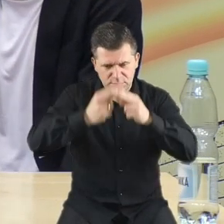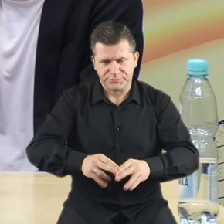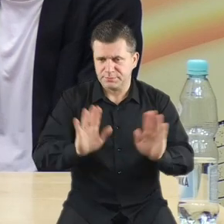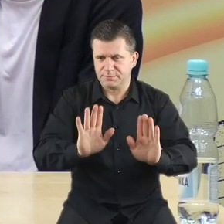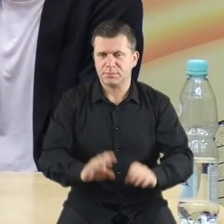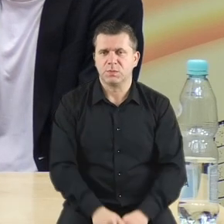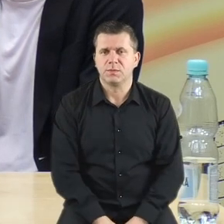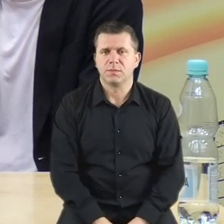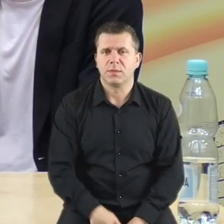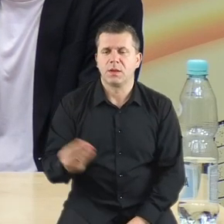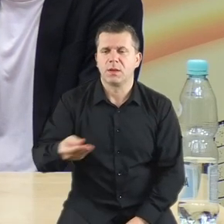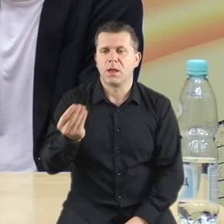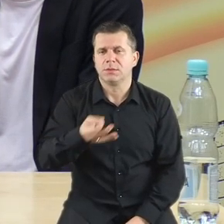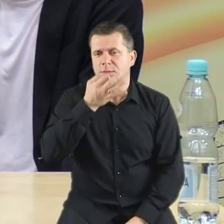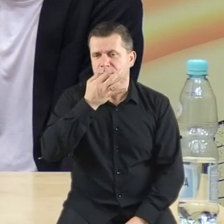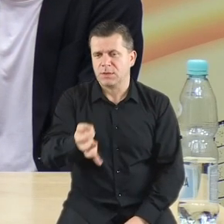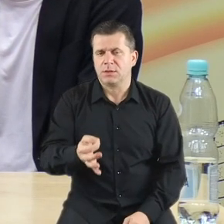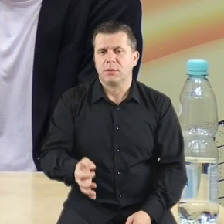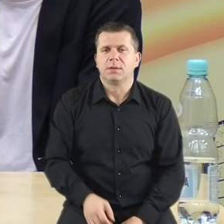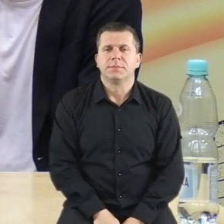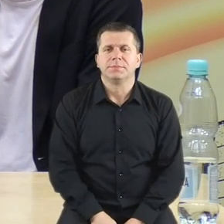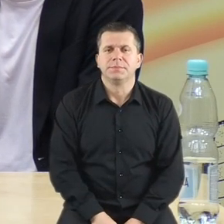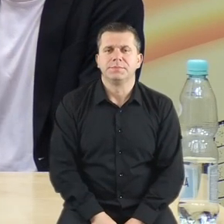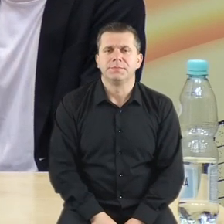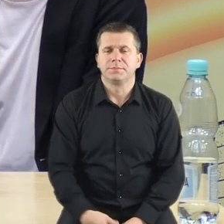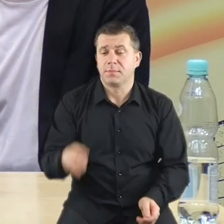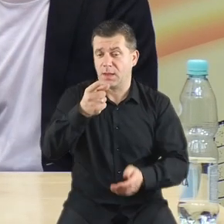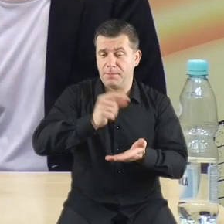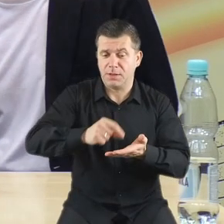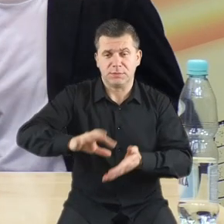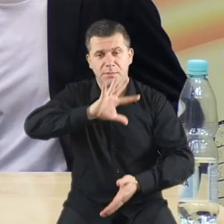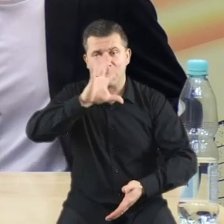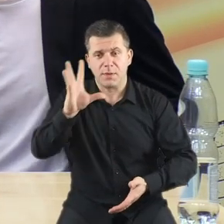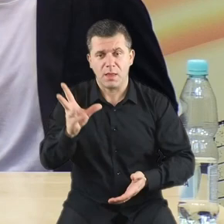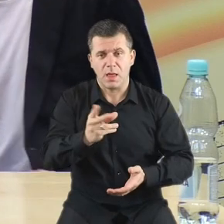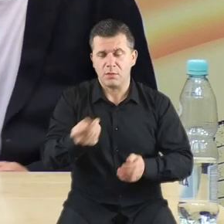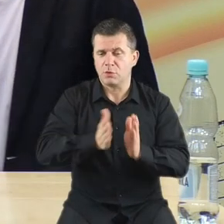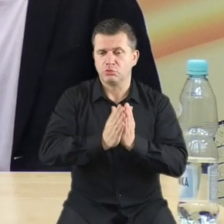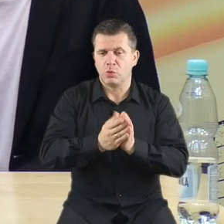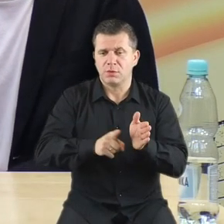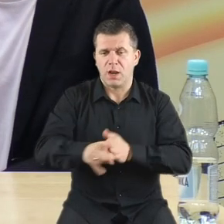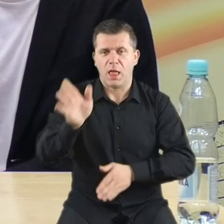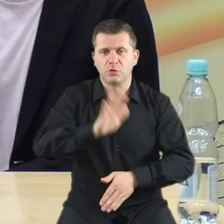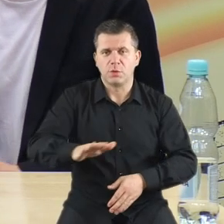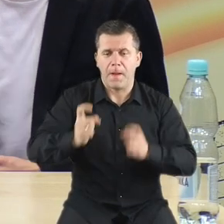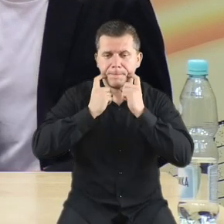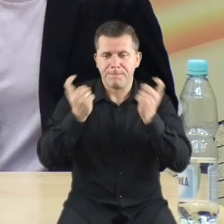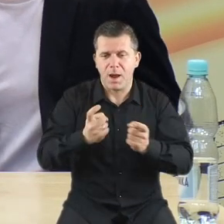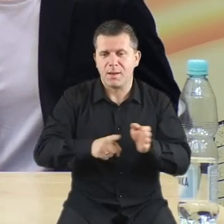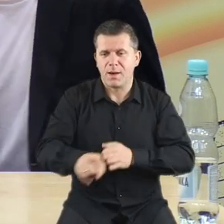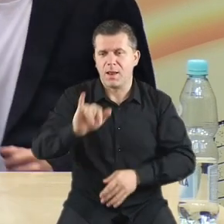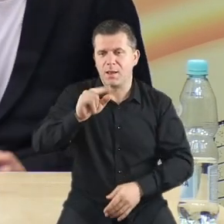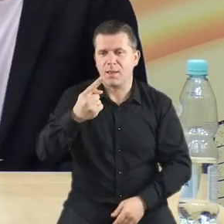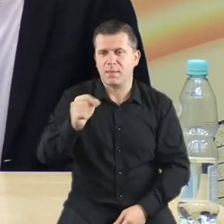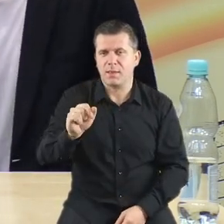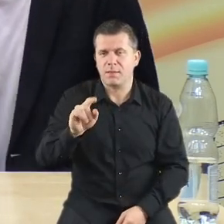Jeszcze jedno, na razie ostatnie pytanie. Napisał pan piękną, refleksyjną książkę dla dzieci, bajki dla Idy. Czy ma pan w planach